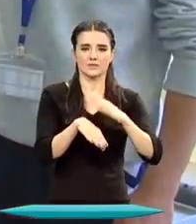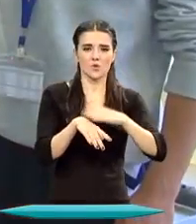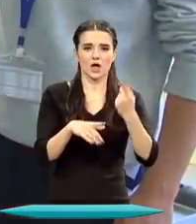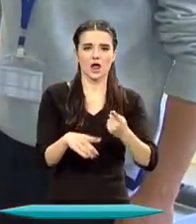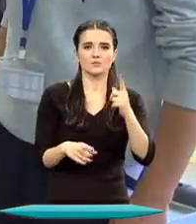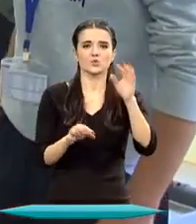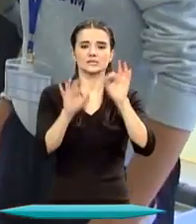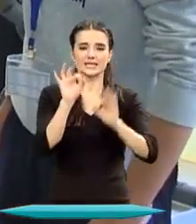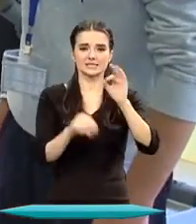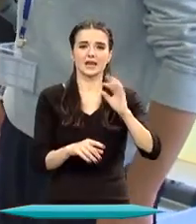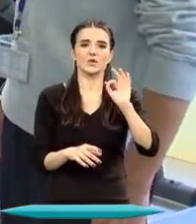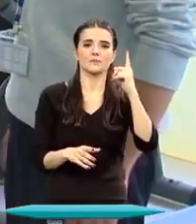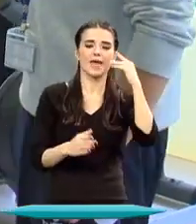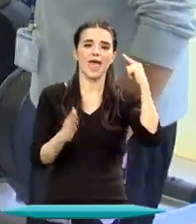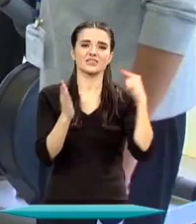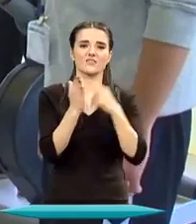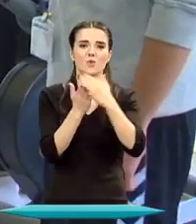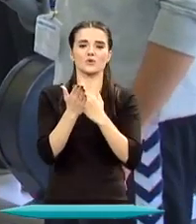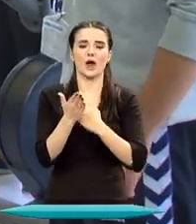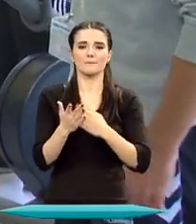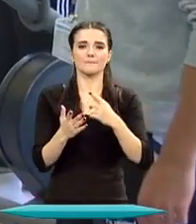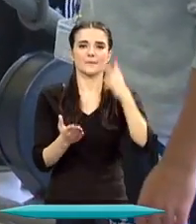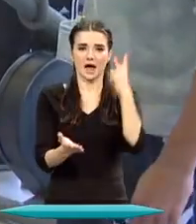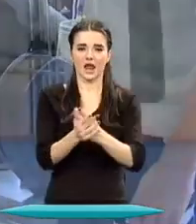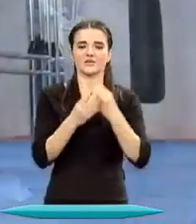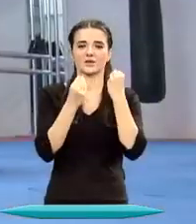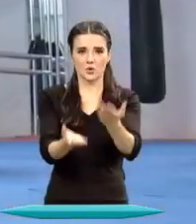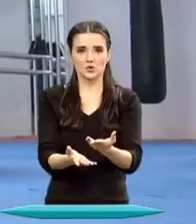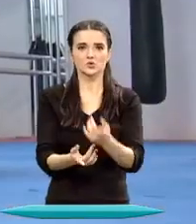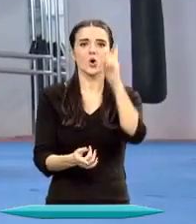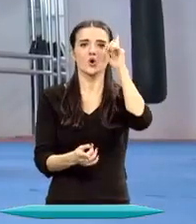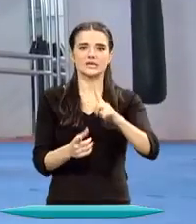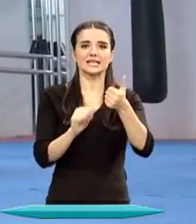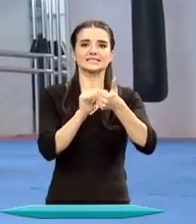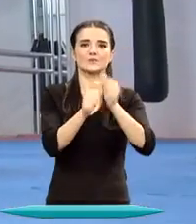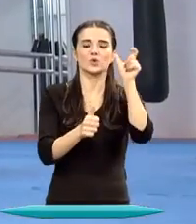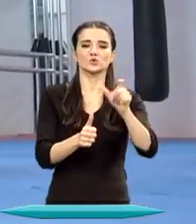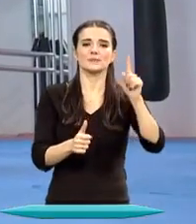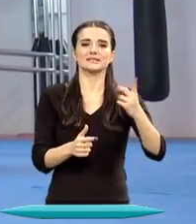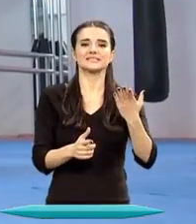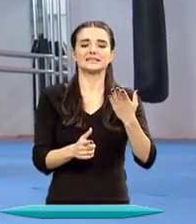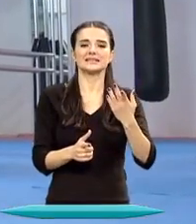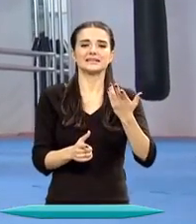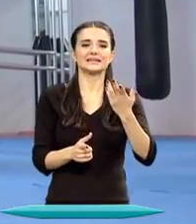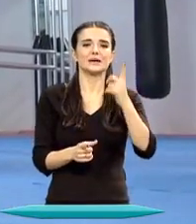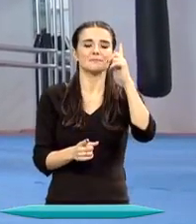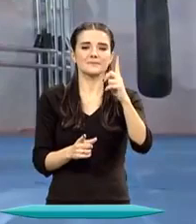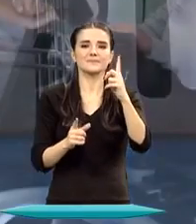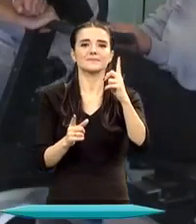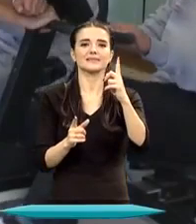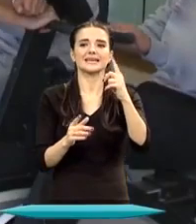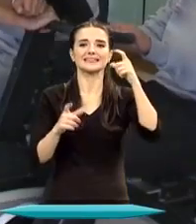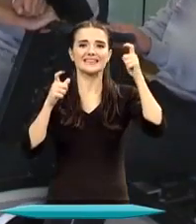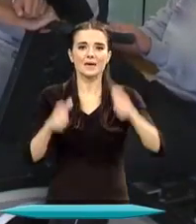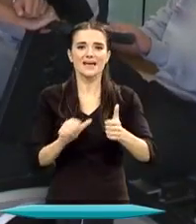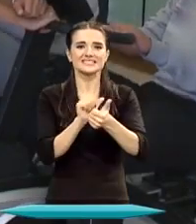ayrı ayrı testler alıyorlar. Bu testlere göre bir hedef program belirlemesi yapıyoruz. Hedef programının içerisinde öncelikle sporcumuzu bir temel